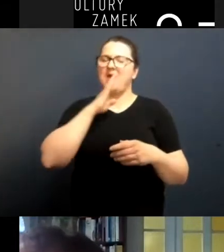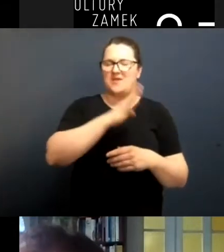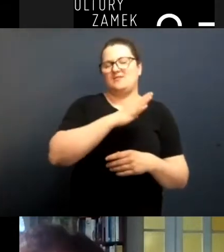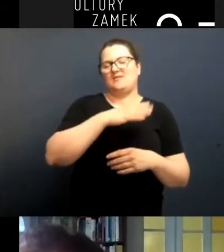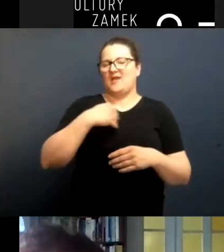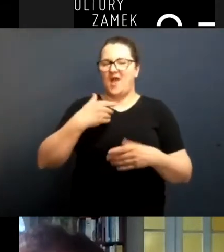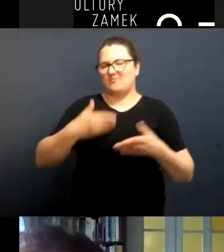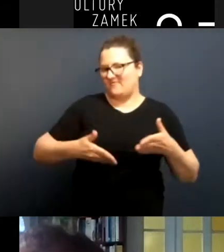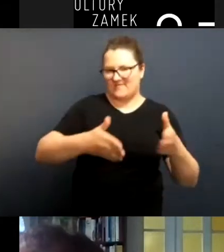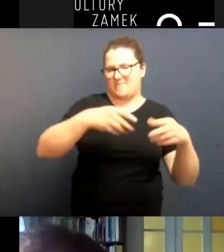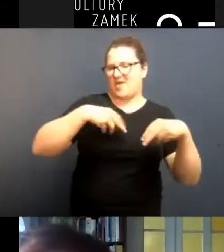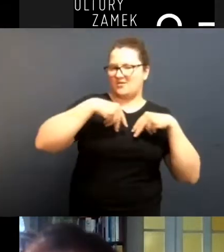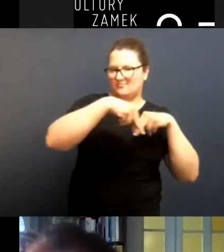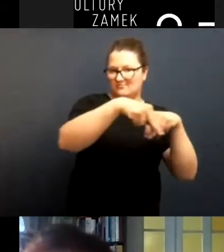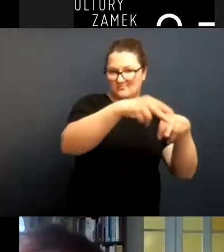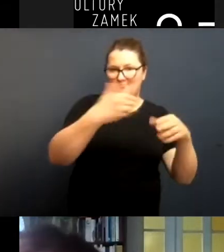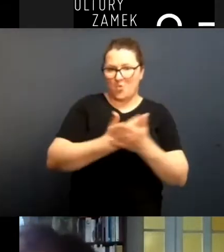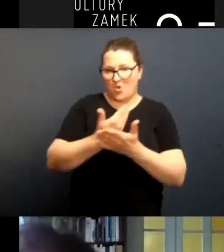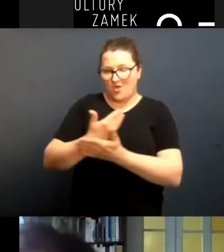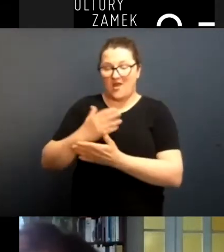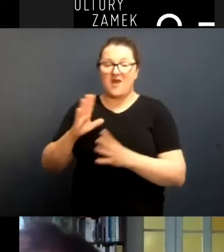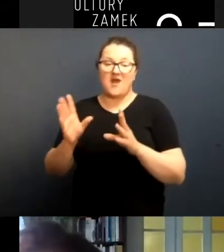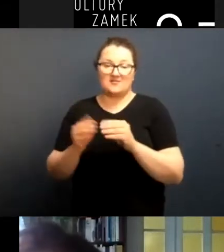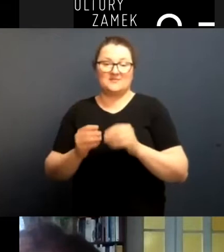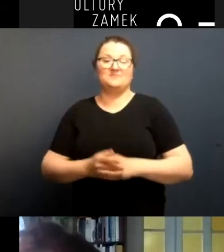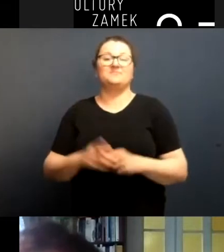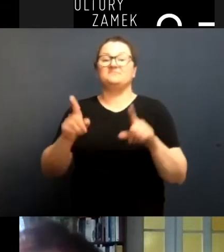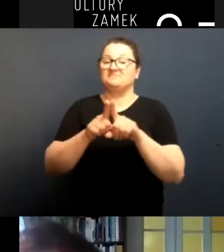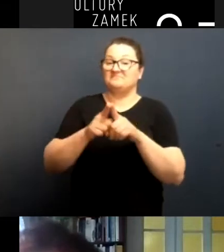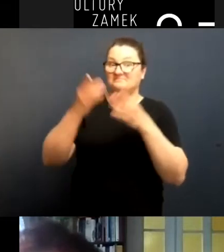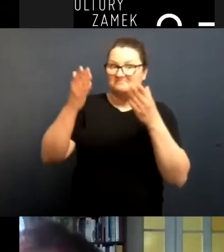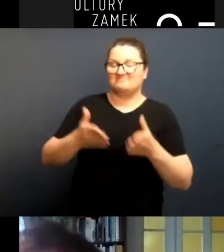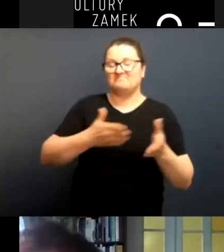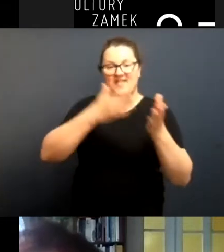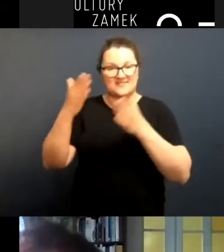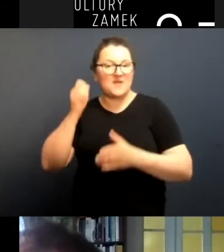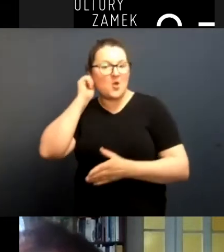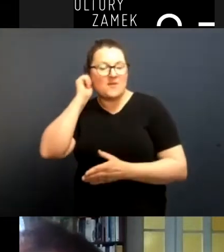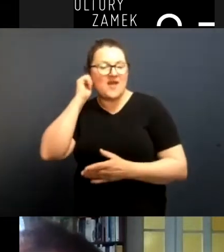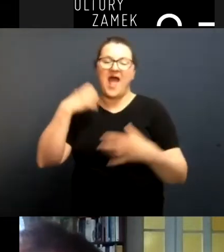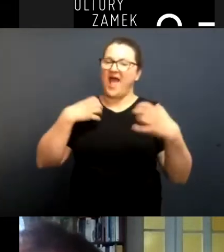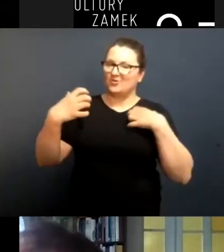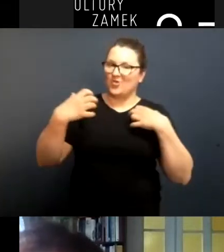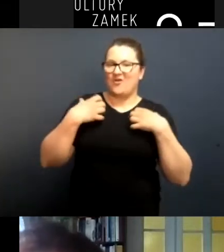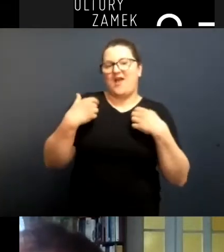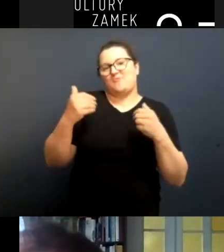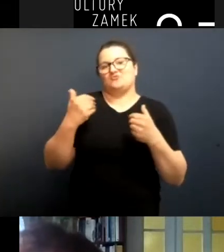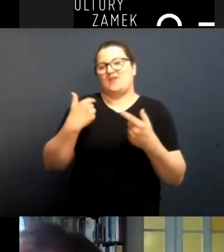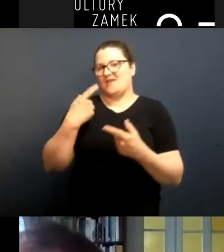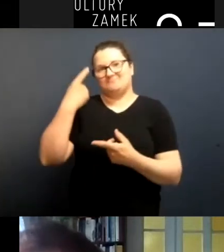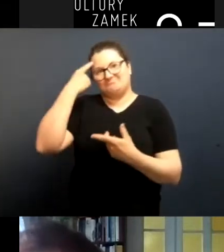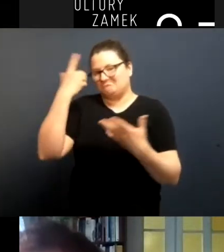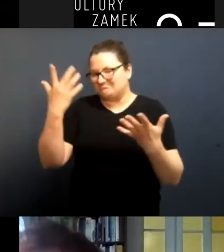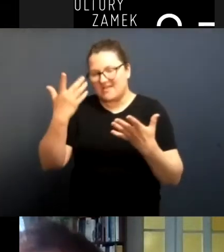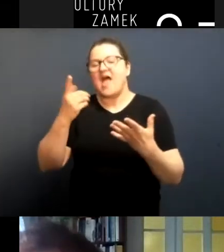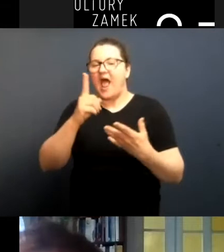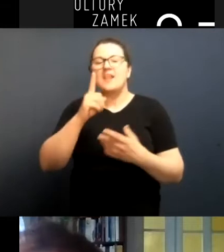wybiegach z młodszymi od siebie modelkami. No i oczywiście Helena Nurowicz, czyli kobieta, która jako aktorka może nie zapadła nam w